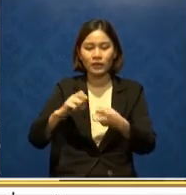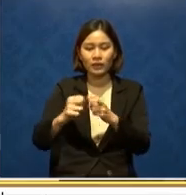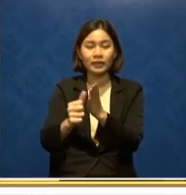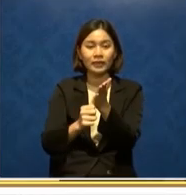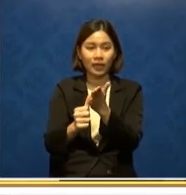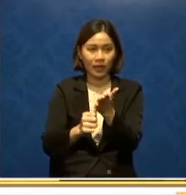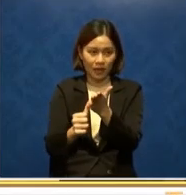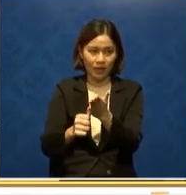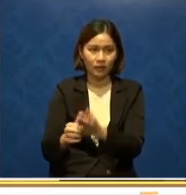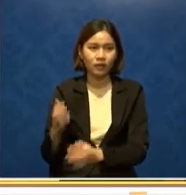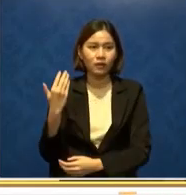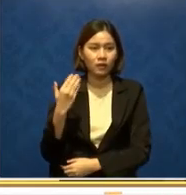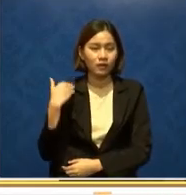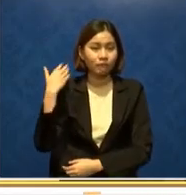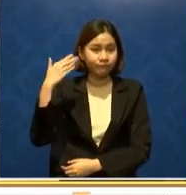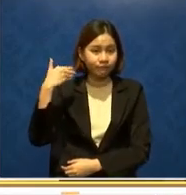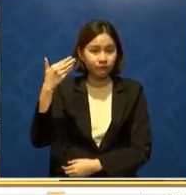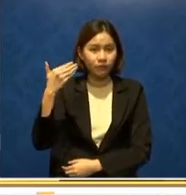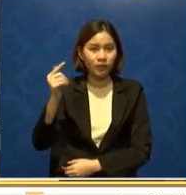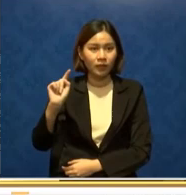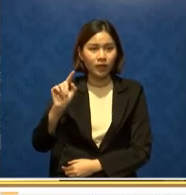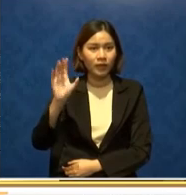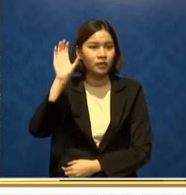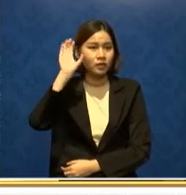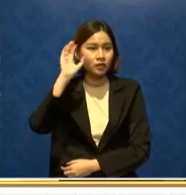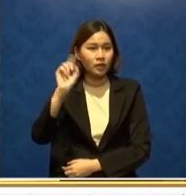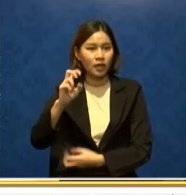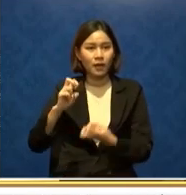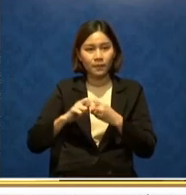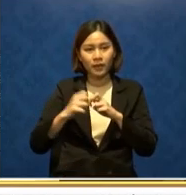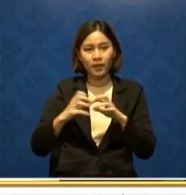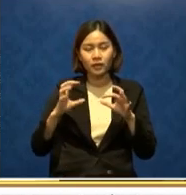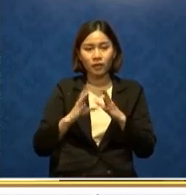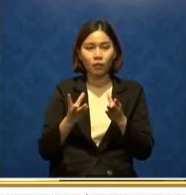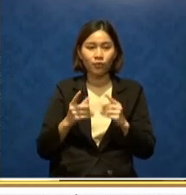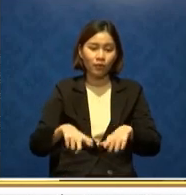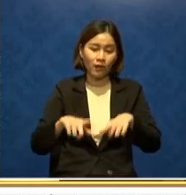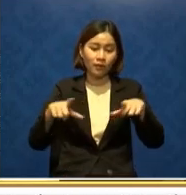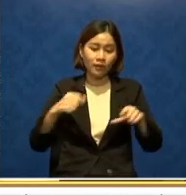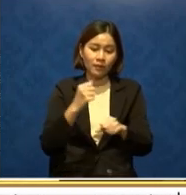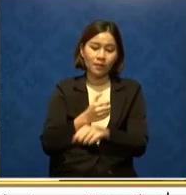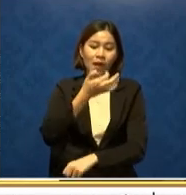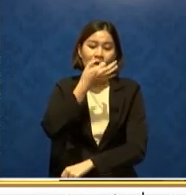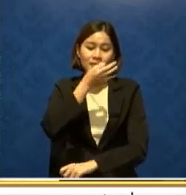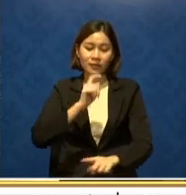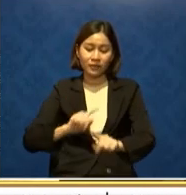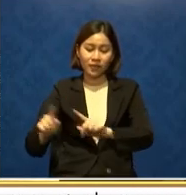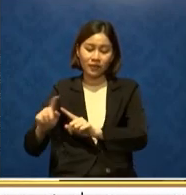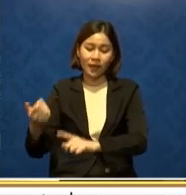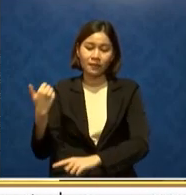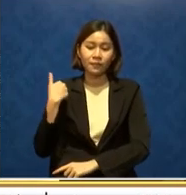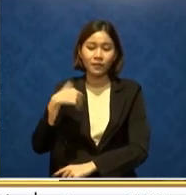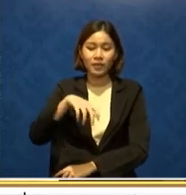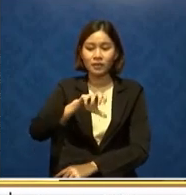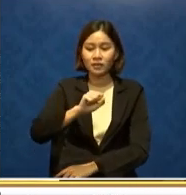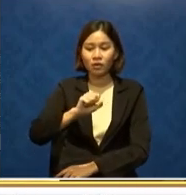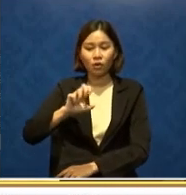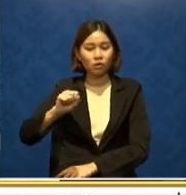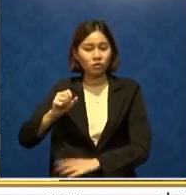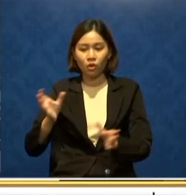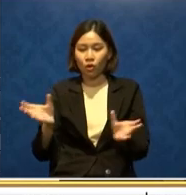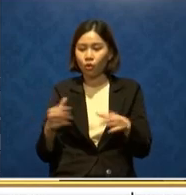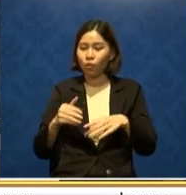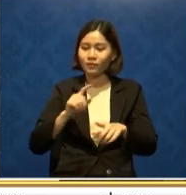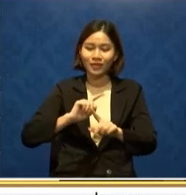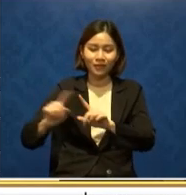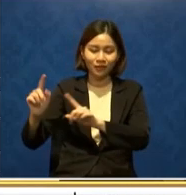านตลอดเวลาที่ผ่านมาเนี่ยเราเชื่อว่าปัญหาเรื่องที่ดินทำกินมีสภามาหลายสมัยมากค่ะท่านประ